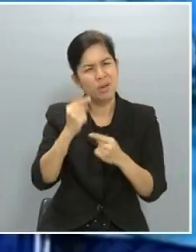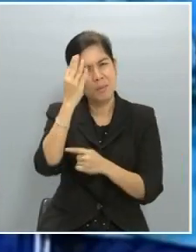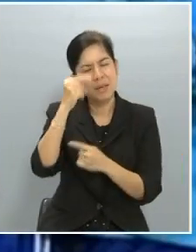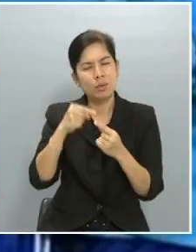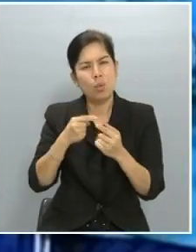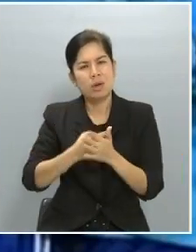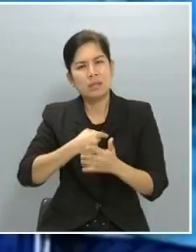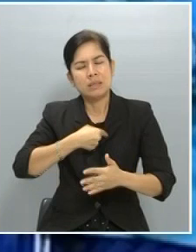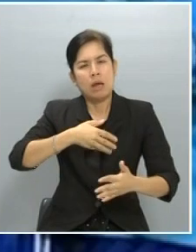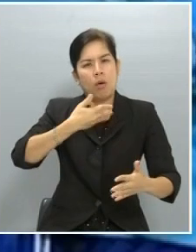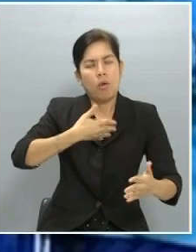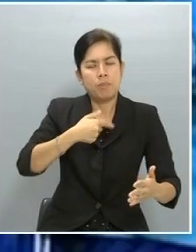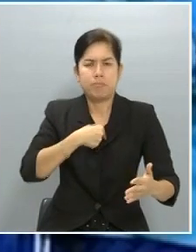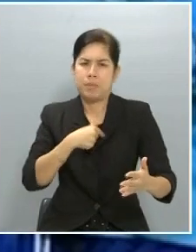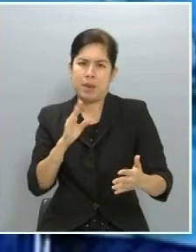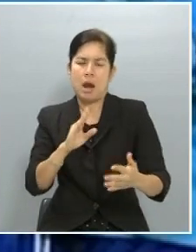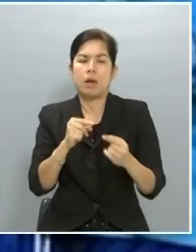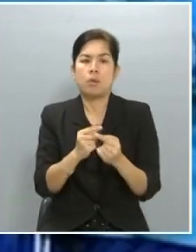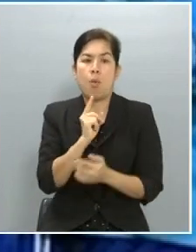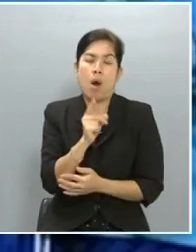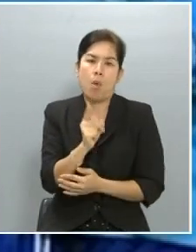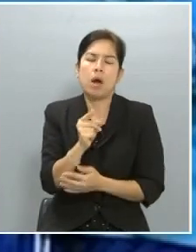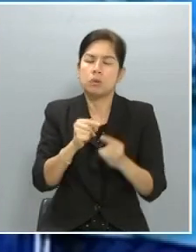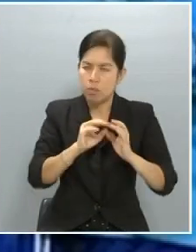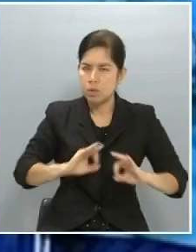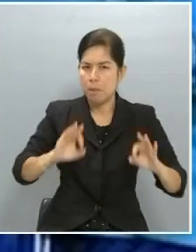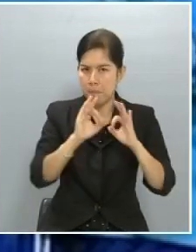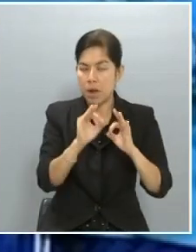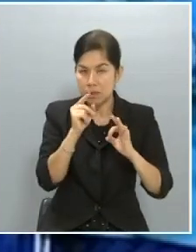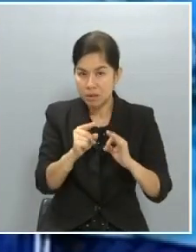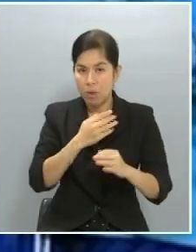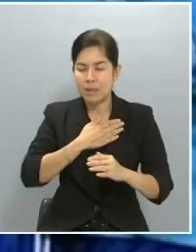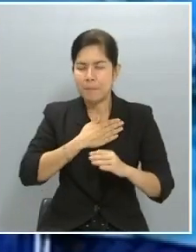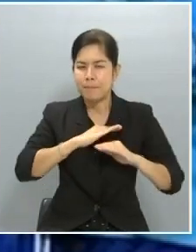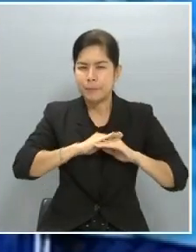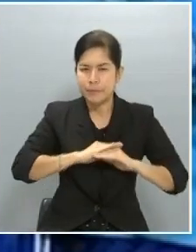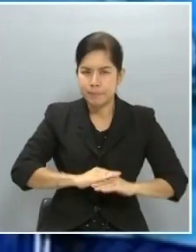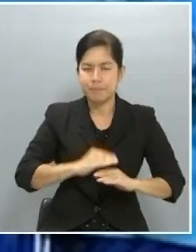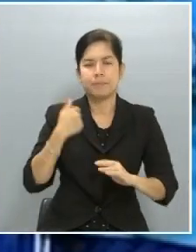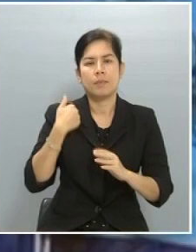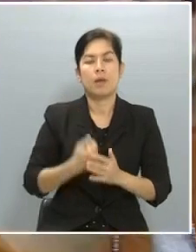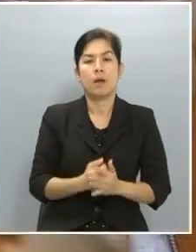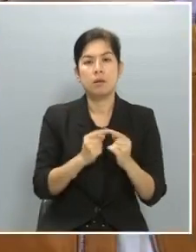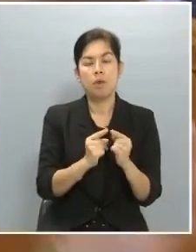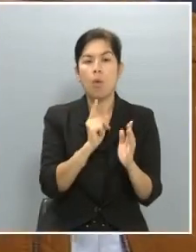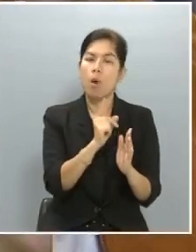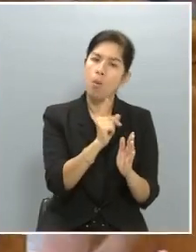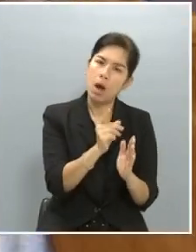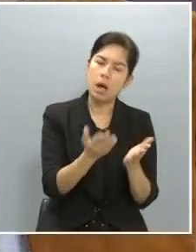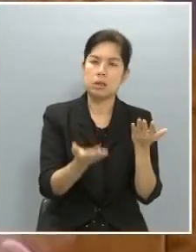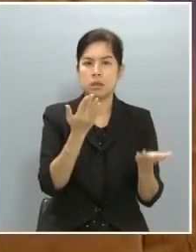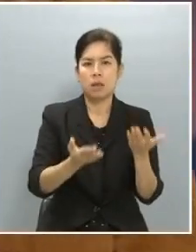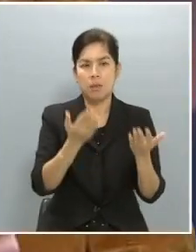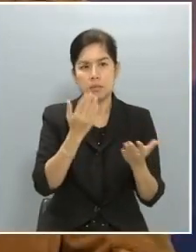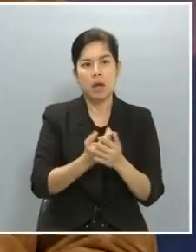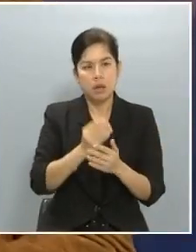ดนด่าแค่ไหนคุณต้องเก็บอารมณ์ให้อยู่อันนี้สำคัญมากนะครับน้องๆใครอยากจะโตมาเป็นนักบอลเขาจะด่าใครก็แล้วแต่จะด่าแรงแค่ไหน